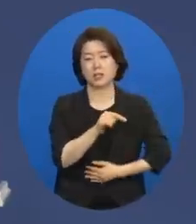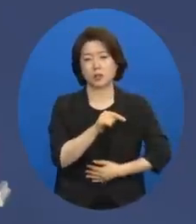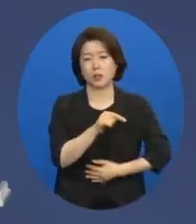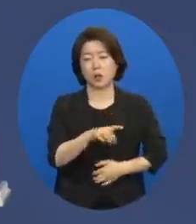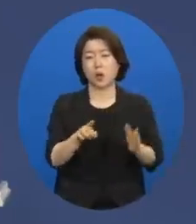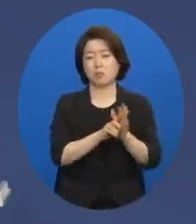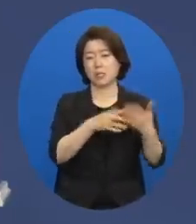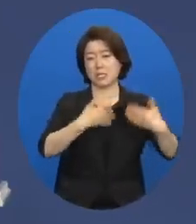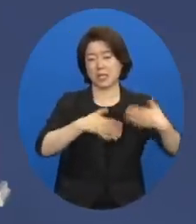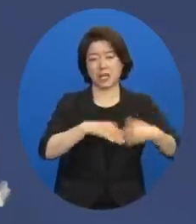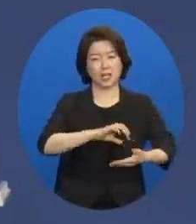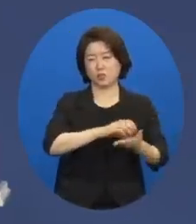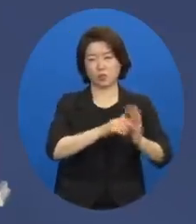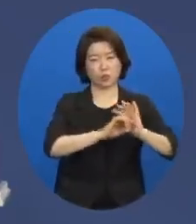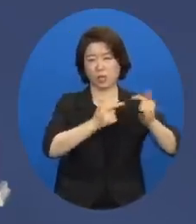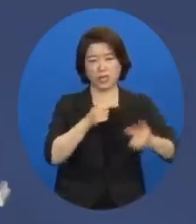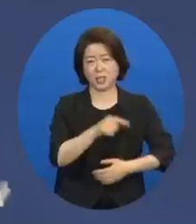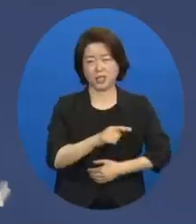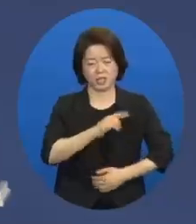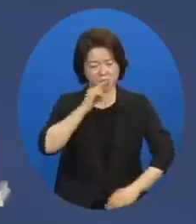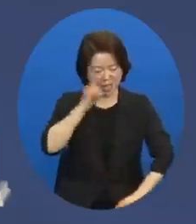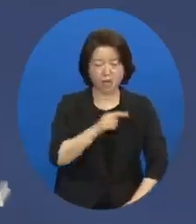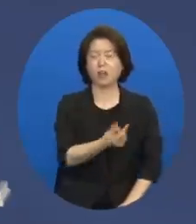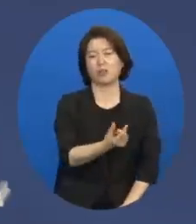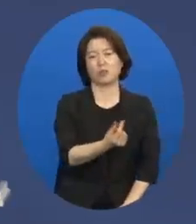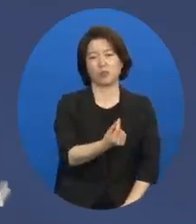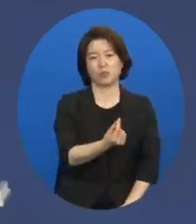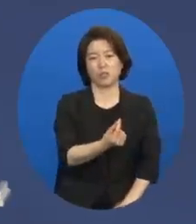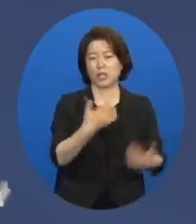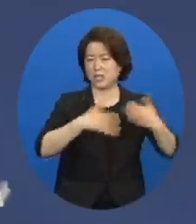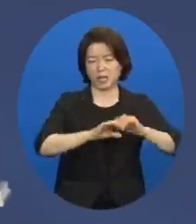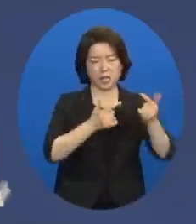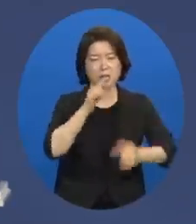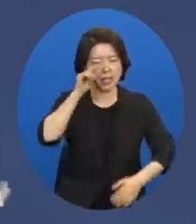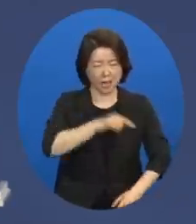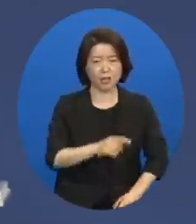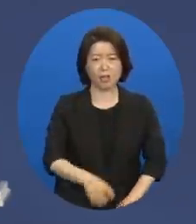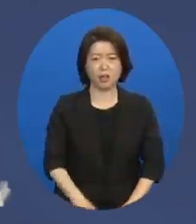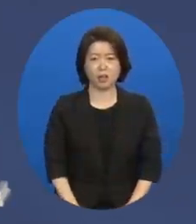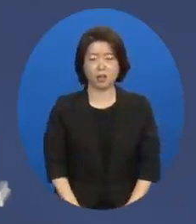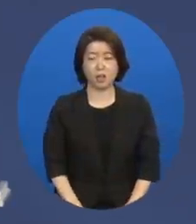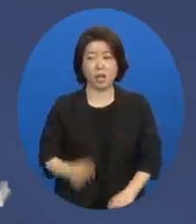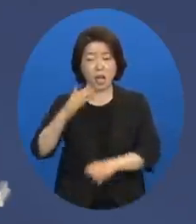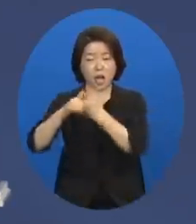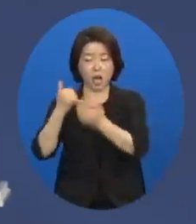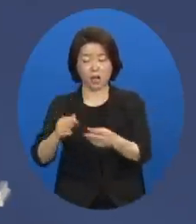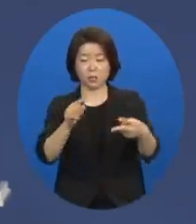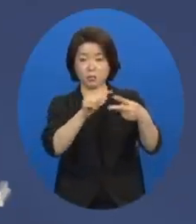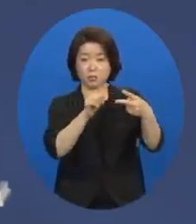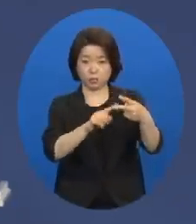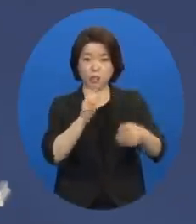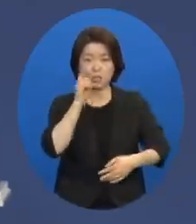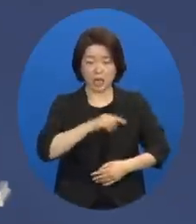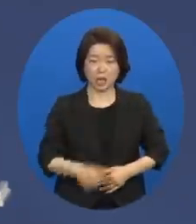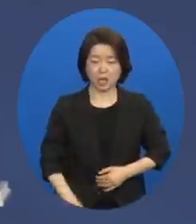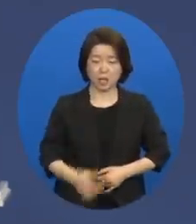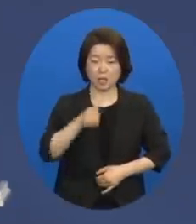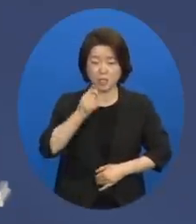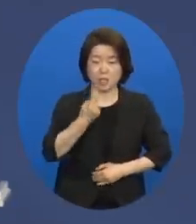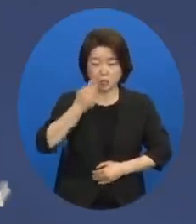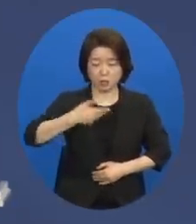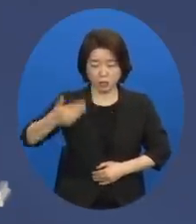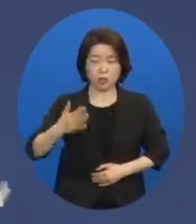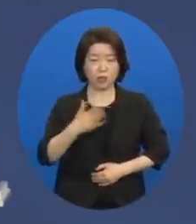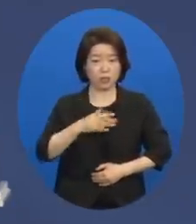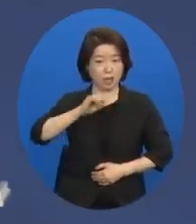믿음이 연약하다 정도가 아니고 이건 악한 것입니다. 하나님을 두 가지 악이라고 말하는 것입니다. 생수의 근원인 나를 버린